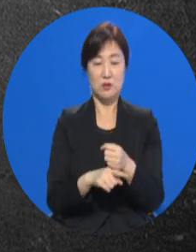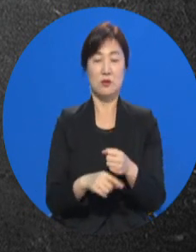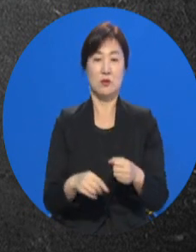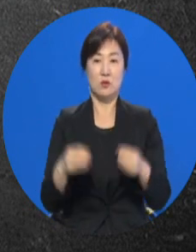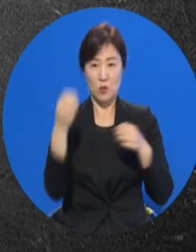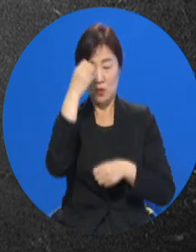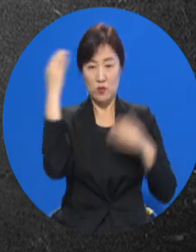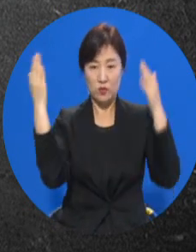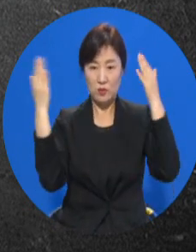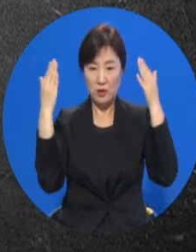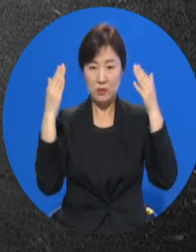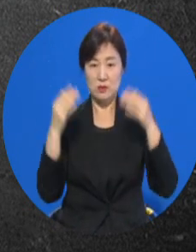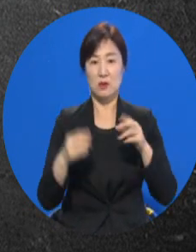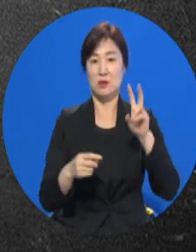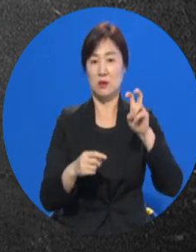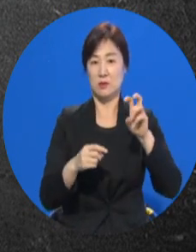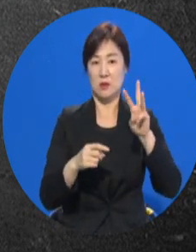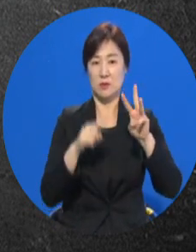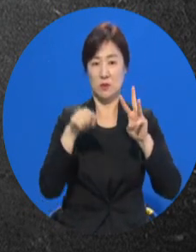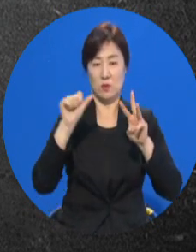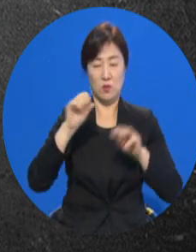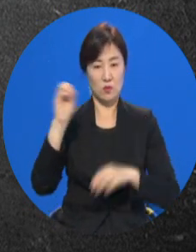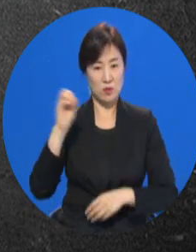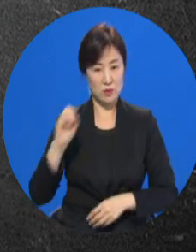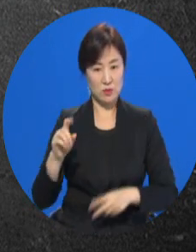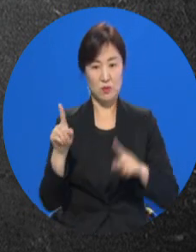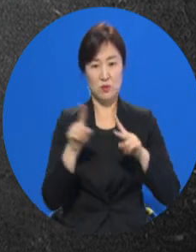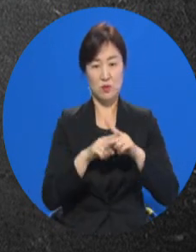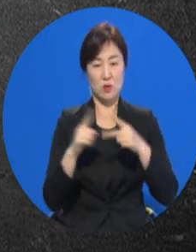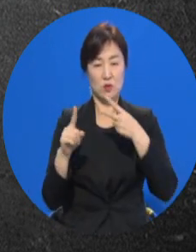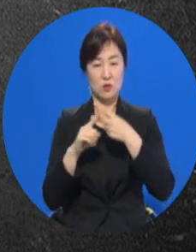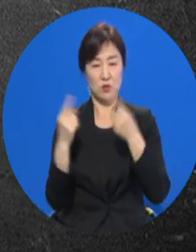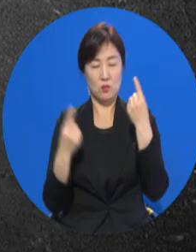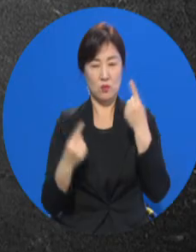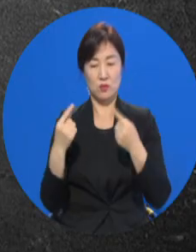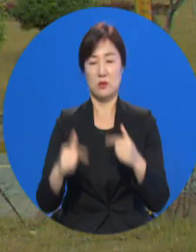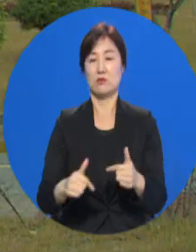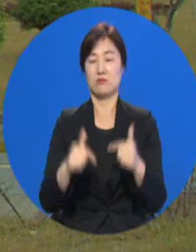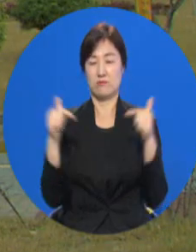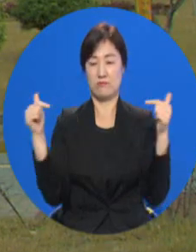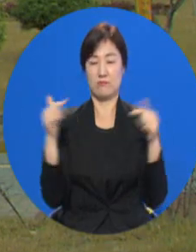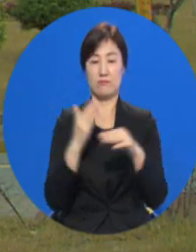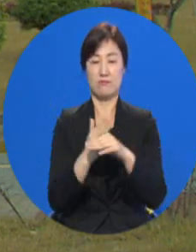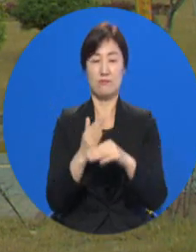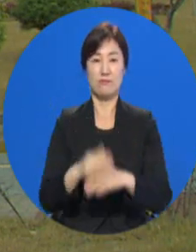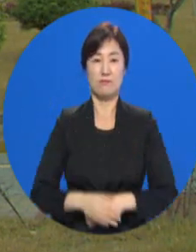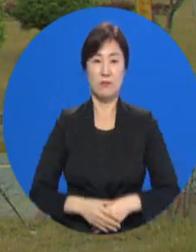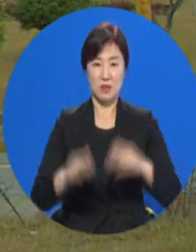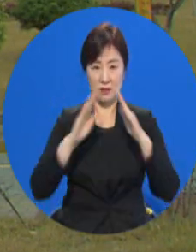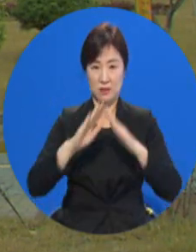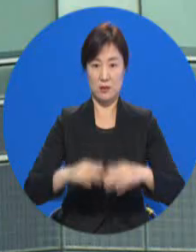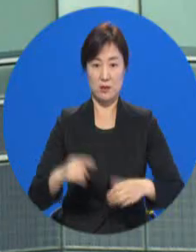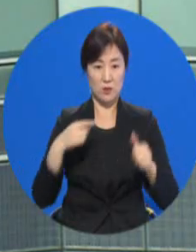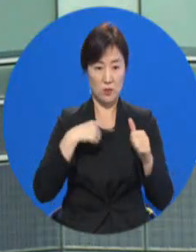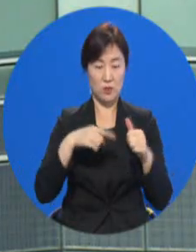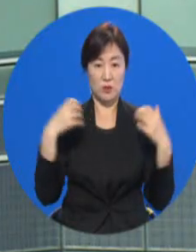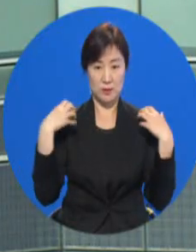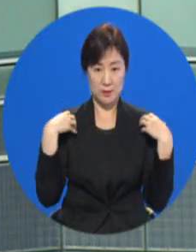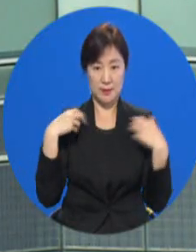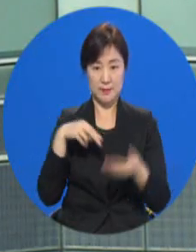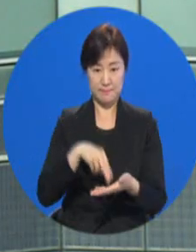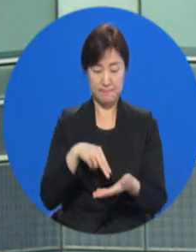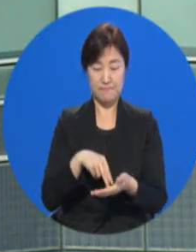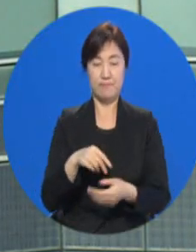비만율은 23.5%로 초중학생에 비해 상대적으로 높았습니다. 전라남도 교육청도 대책